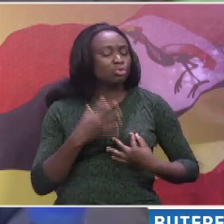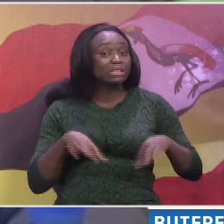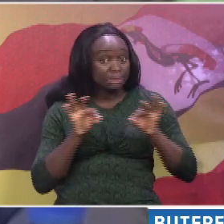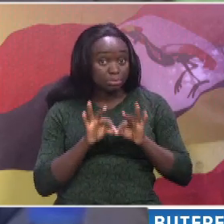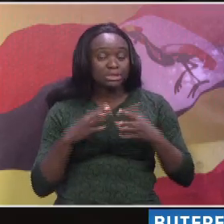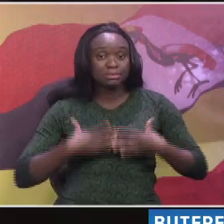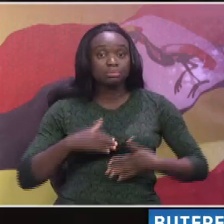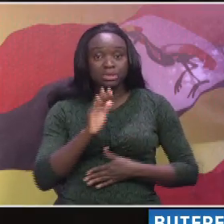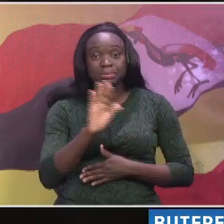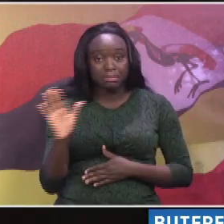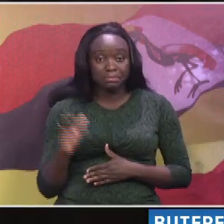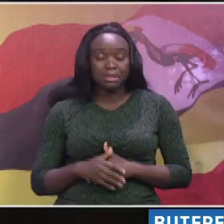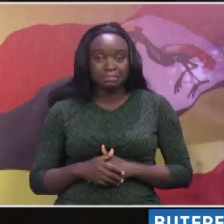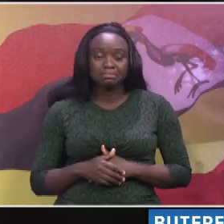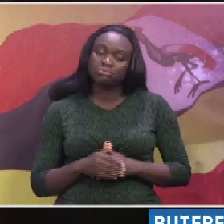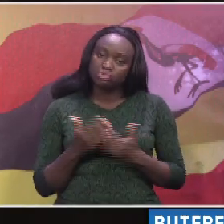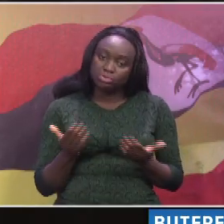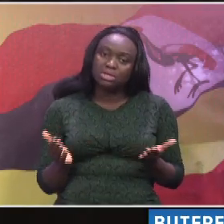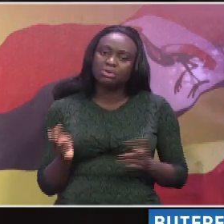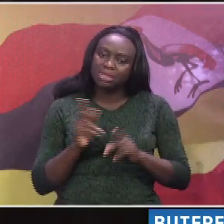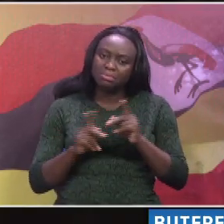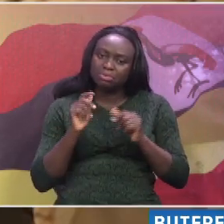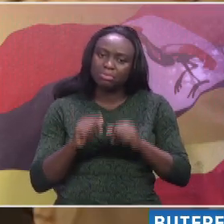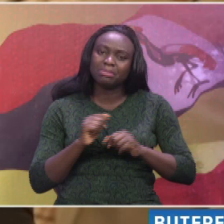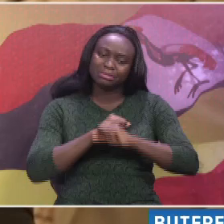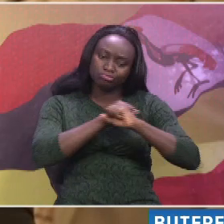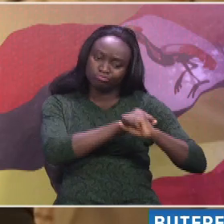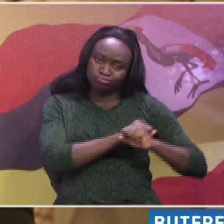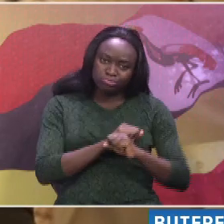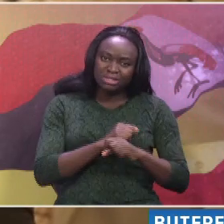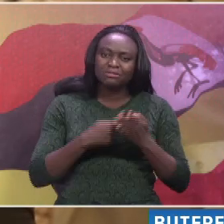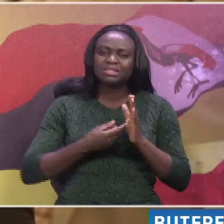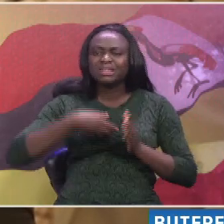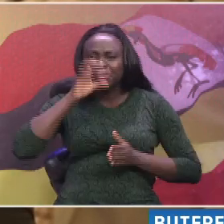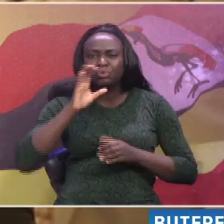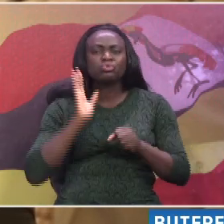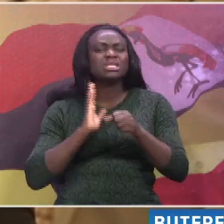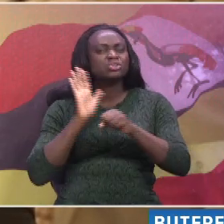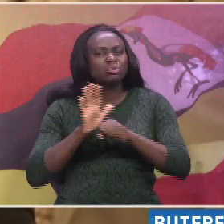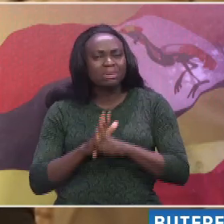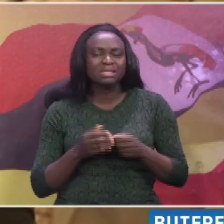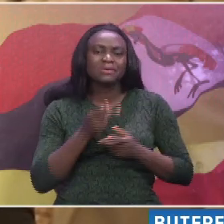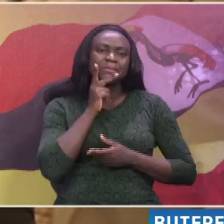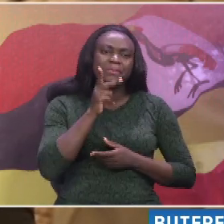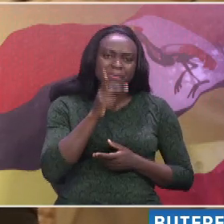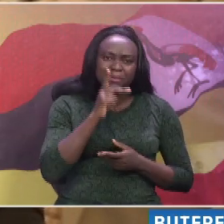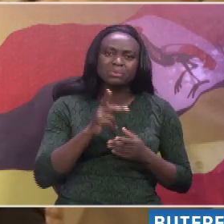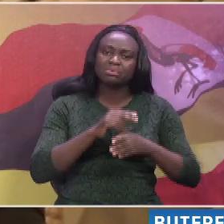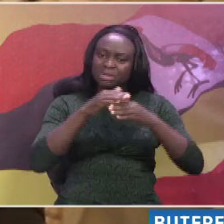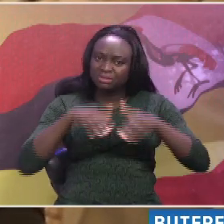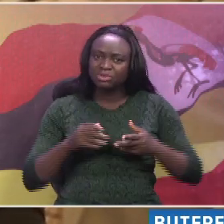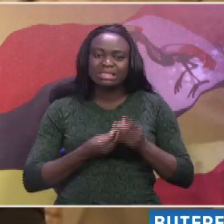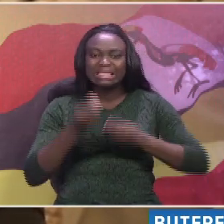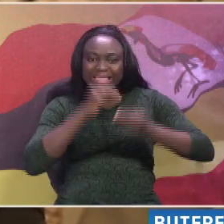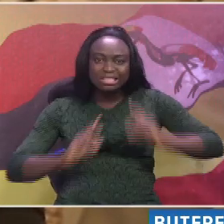mubiri gw'omuntu, era bwekiti abantu basaanye okwewala ebyo ebigukosa omuli okunywa omwenge oguyitiridde, okufuweeta sigala, okulya